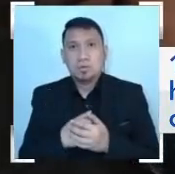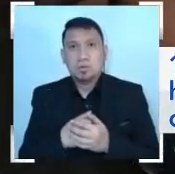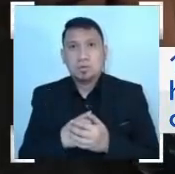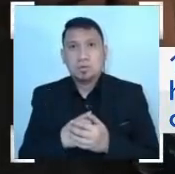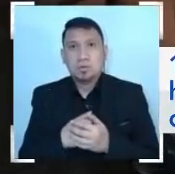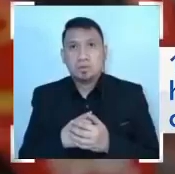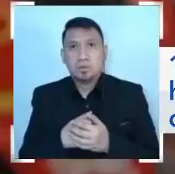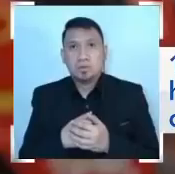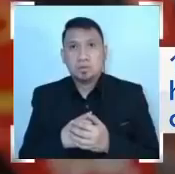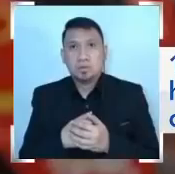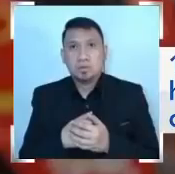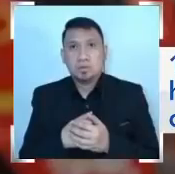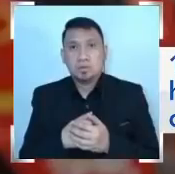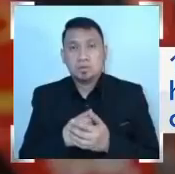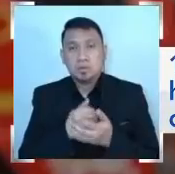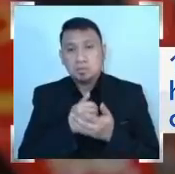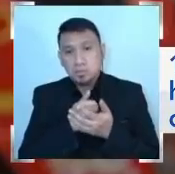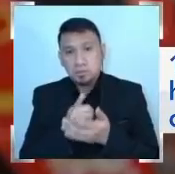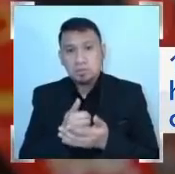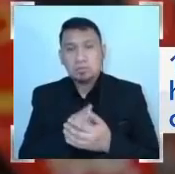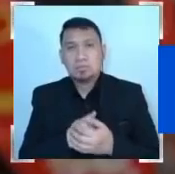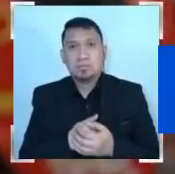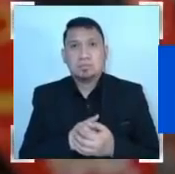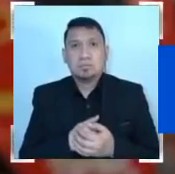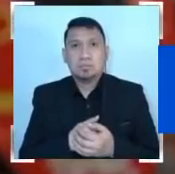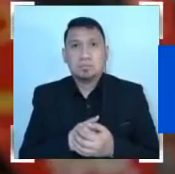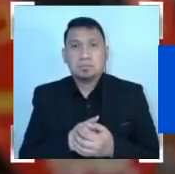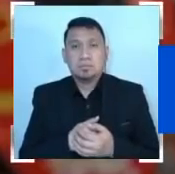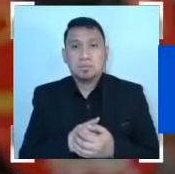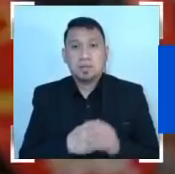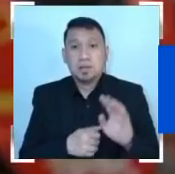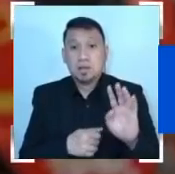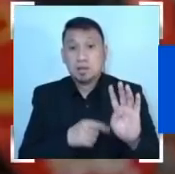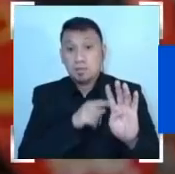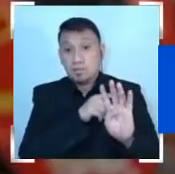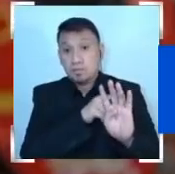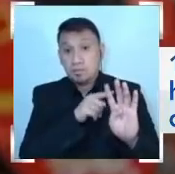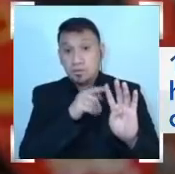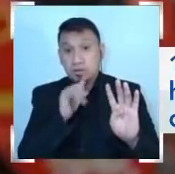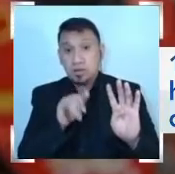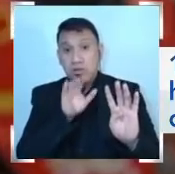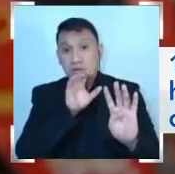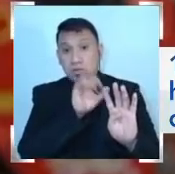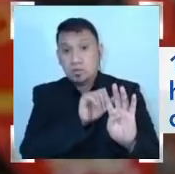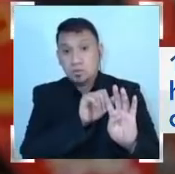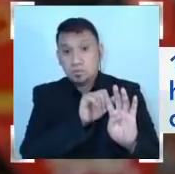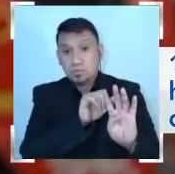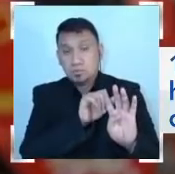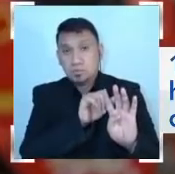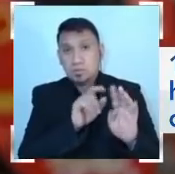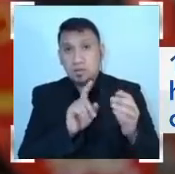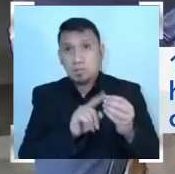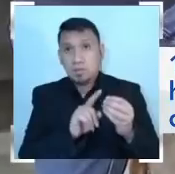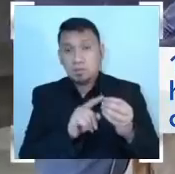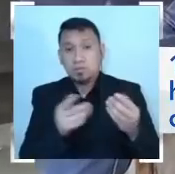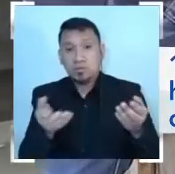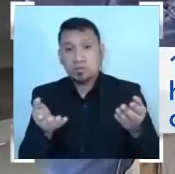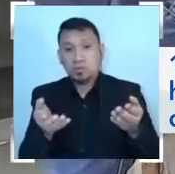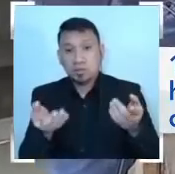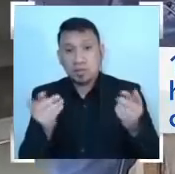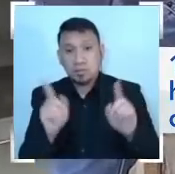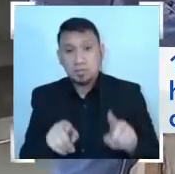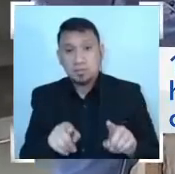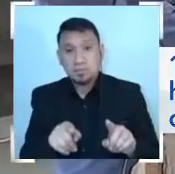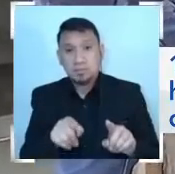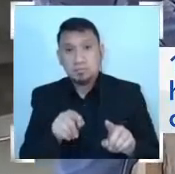nangangaingin po ba? Sa ngayon ay apat katao ang hawak ng pulisya kaugnay sa pagkamatay ni Rabotazo.